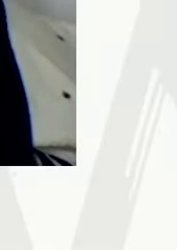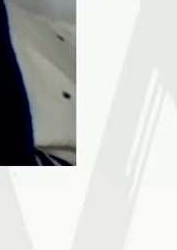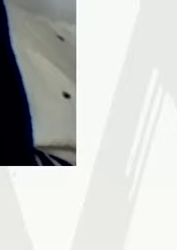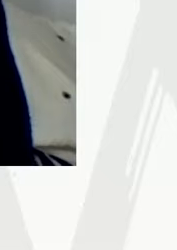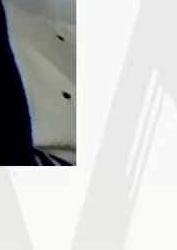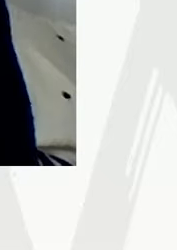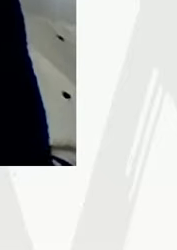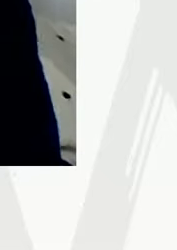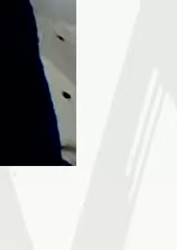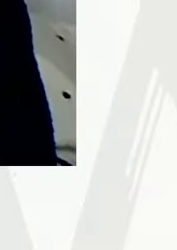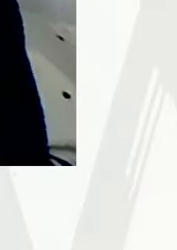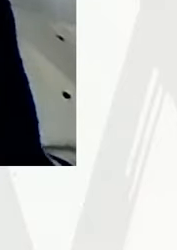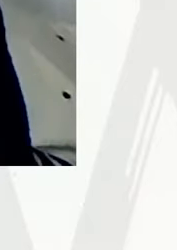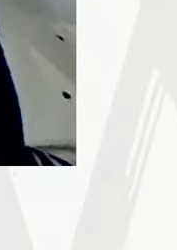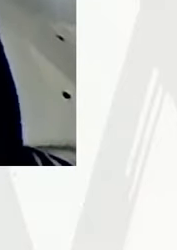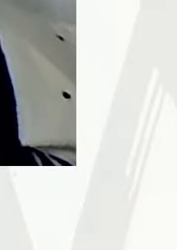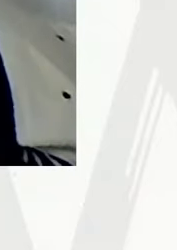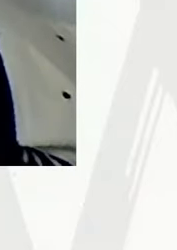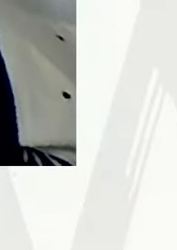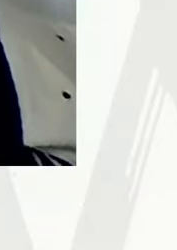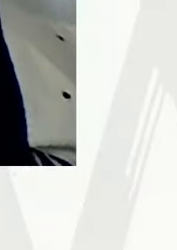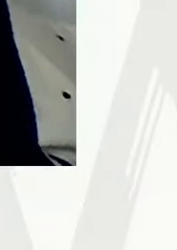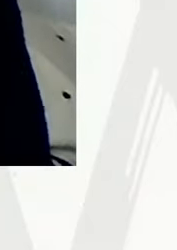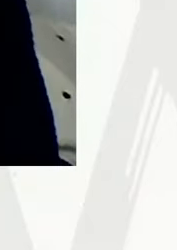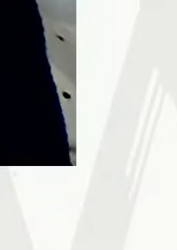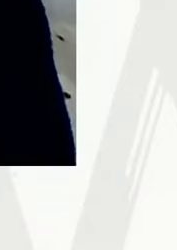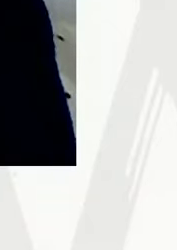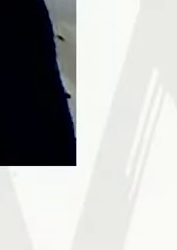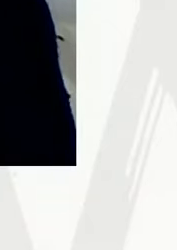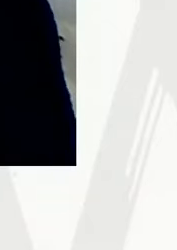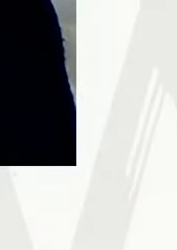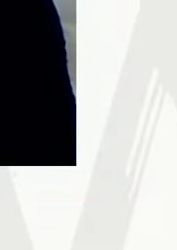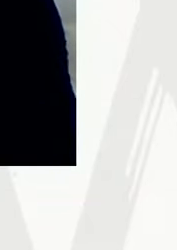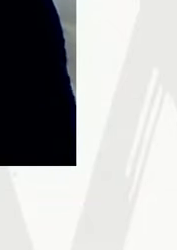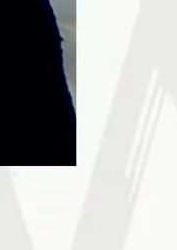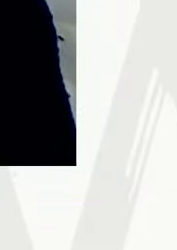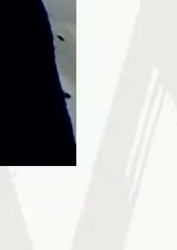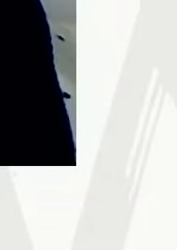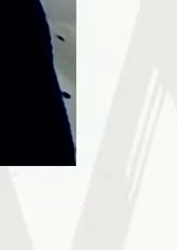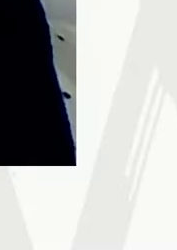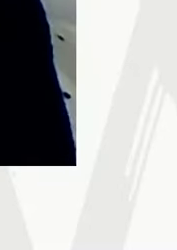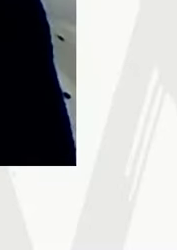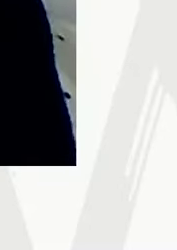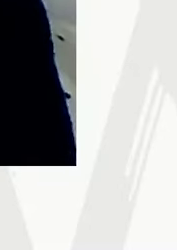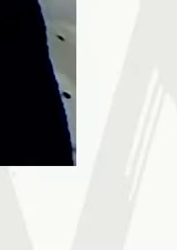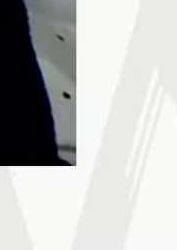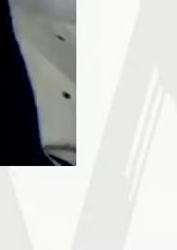en fait, autant que la pleine autonomie d'un être absolu.